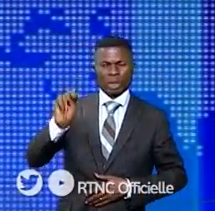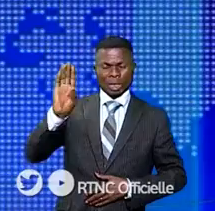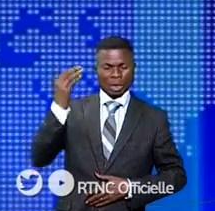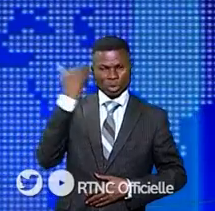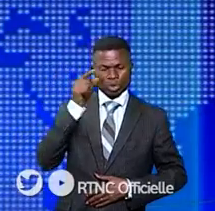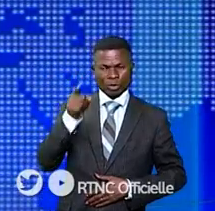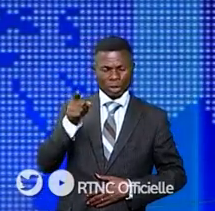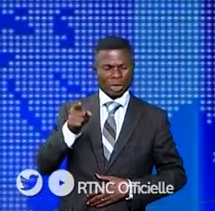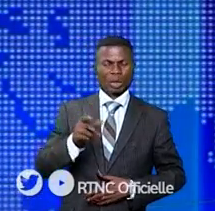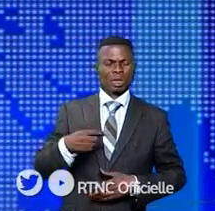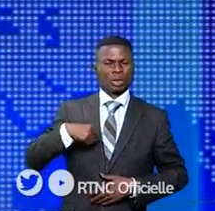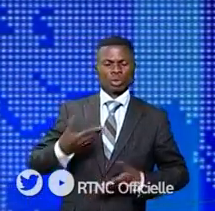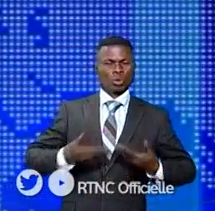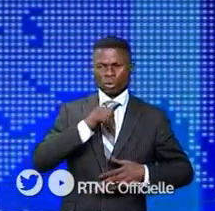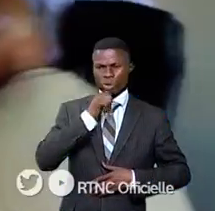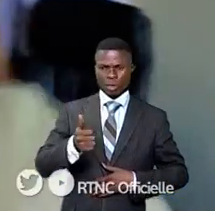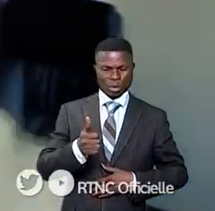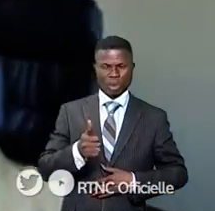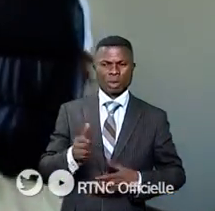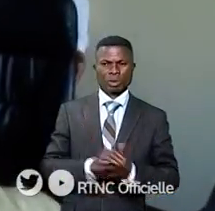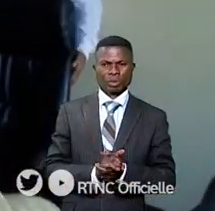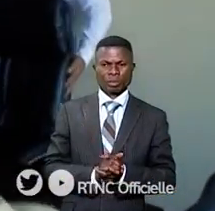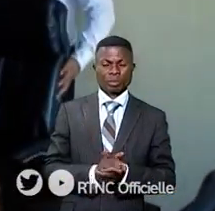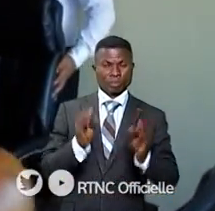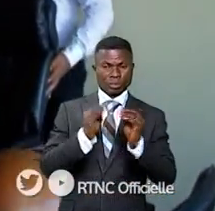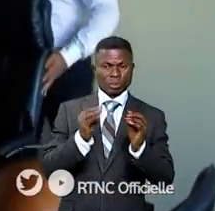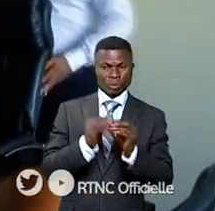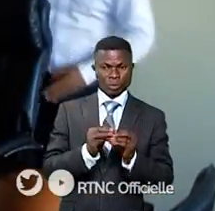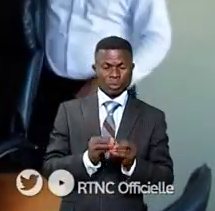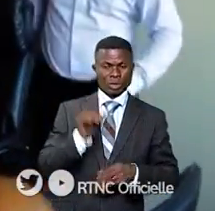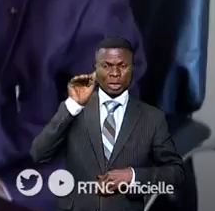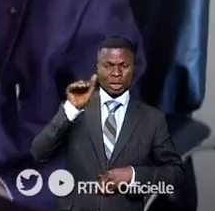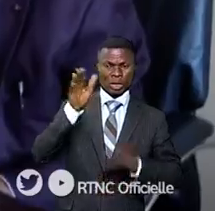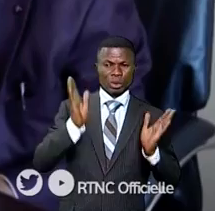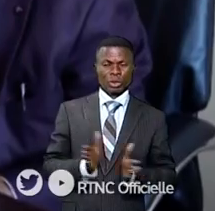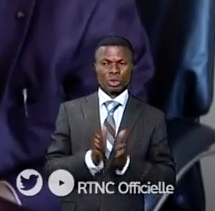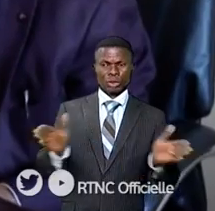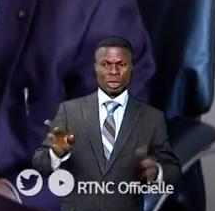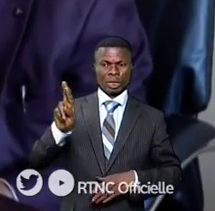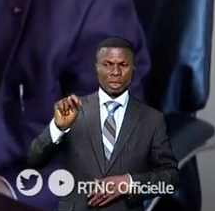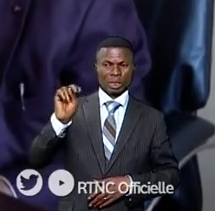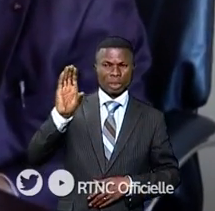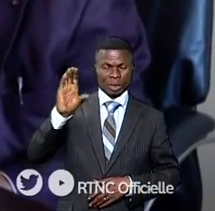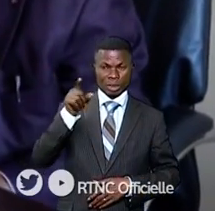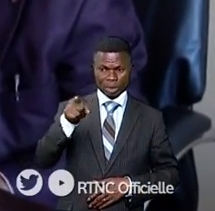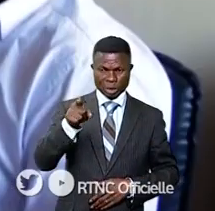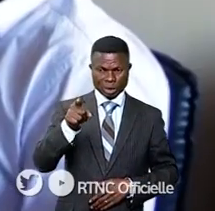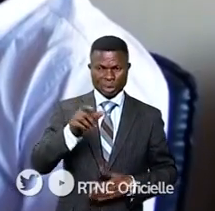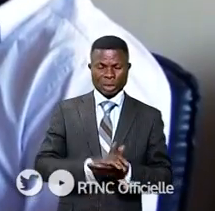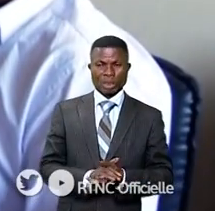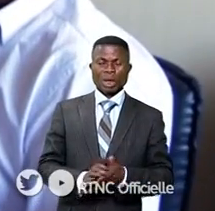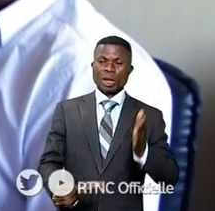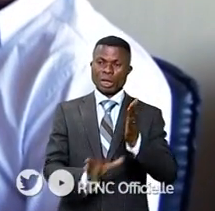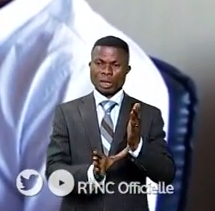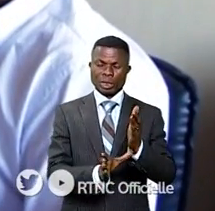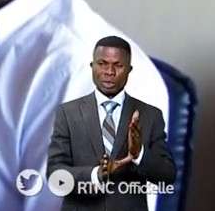dans ce reportage de Luxon Kabala. Cette réunion, présidée par le directeur général de la RTNC, Ernest Ilunga Kabila, assistée par